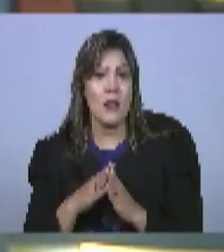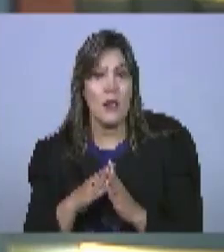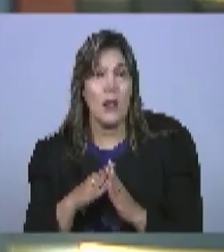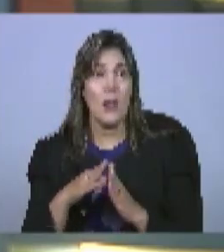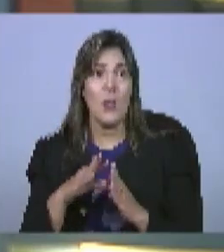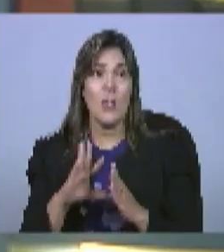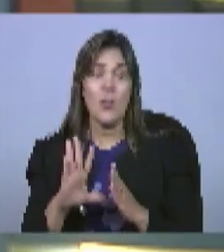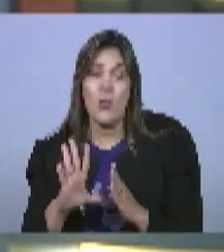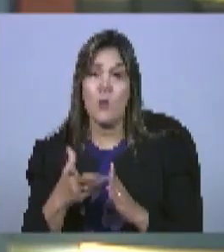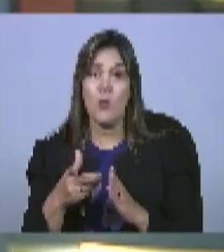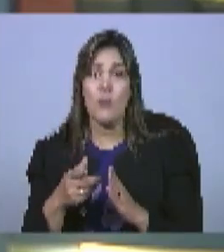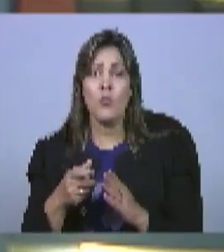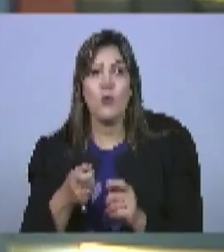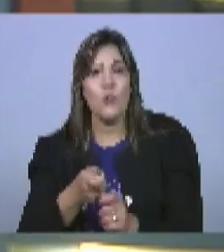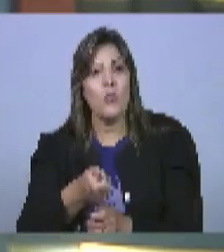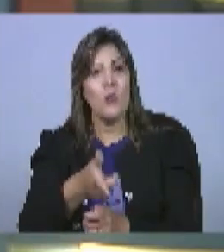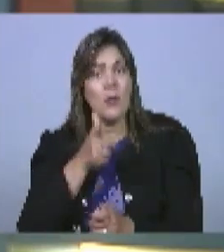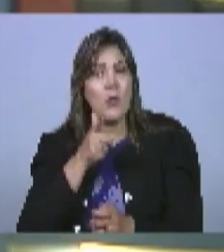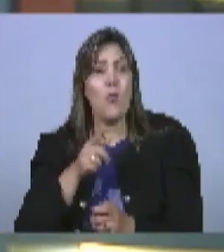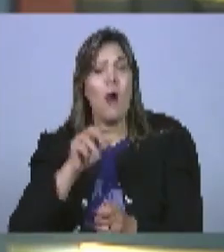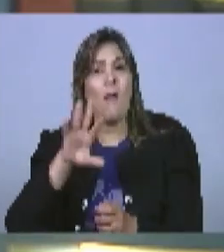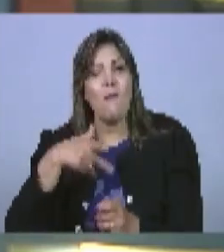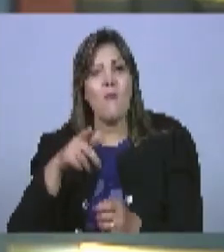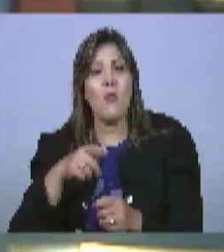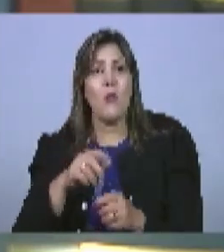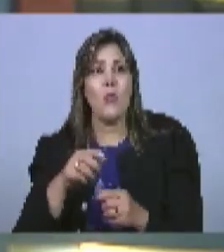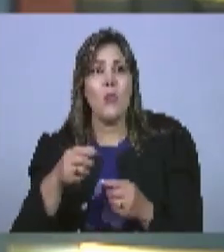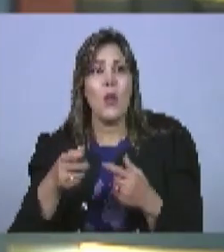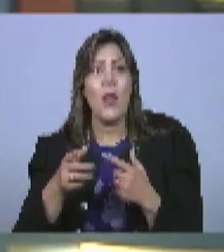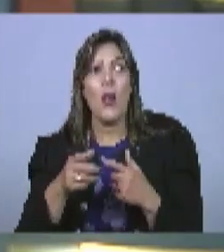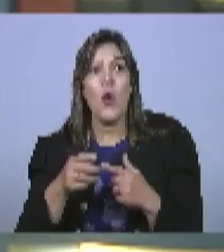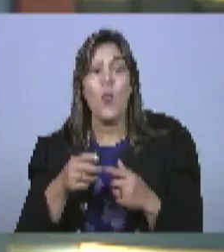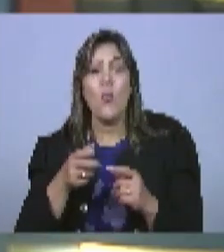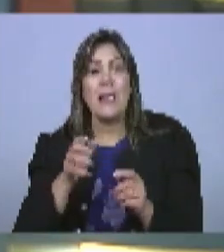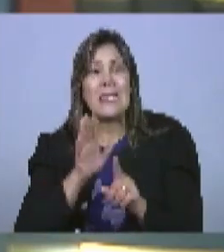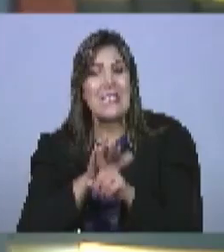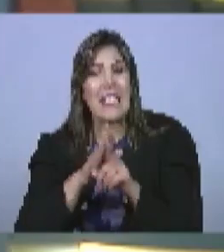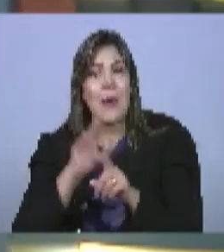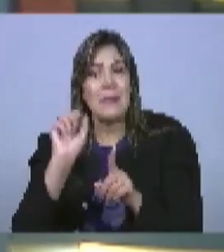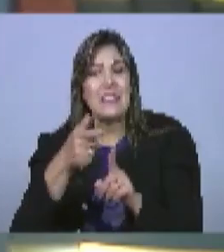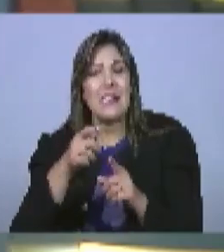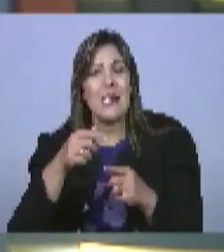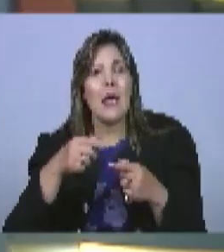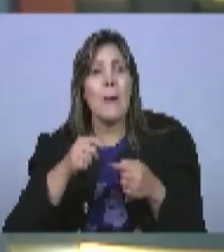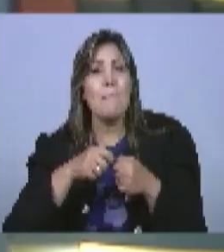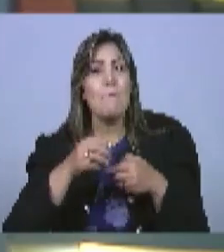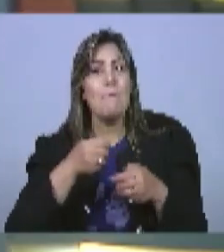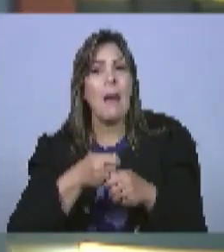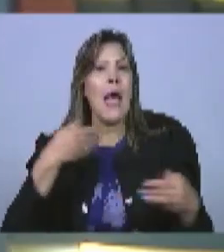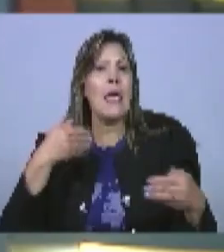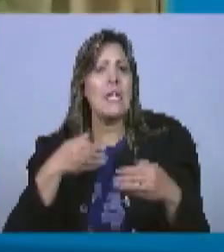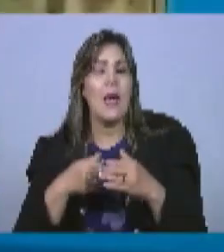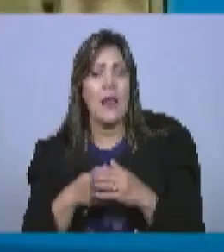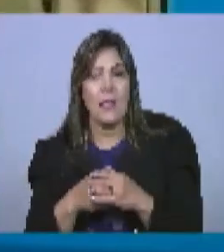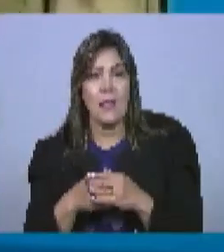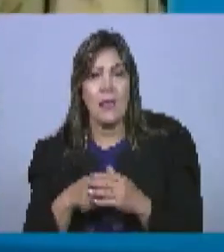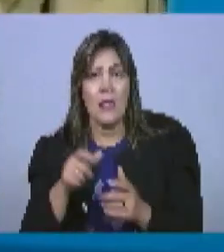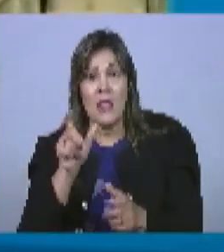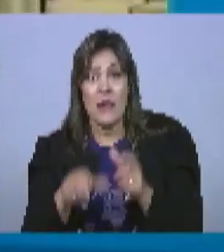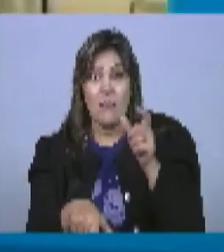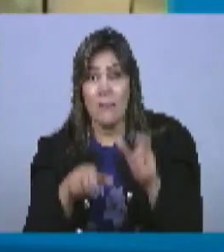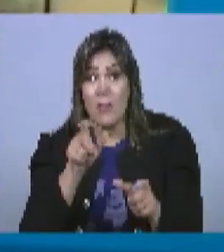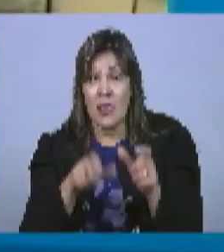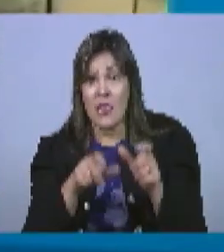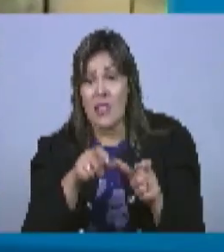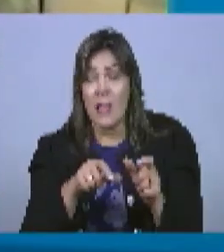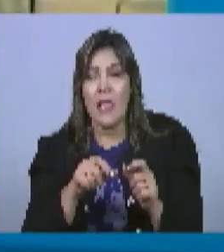مكان قريب وقوات الدعم السريع مش قريبه قوي راي ثاني بيقول لك ان في عناصر محسوبه على النظام السابق